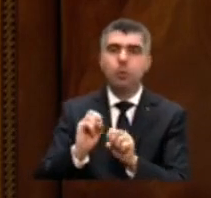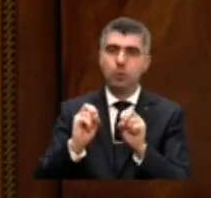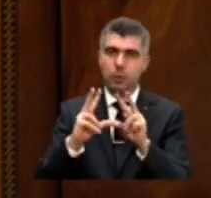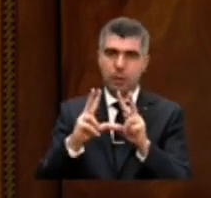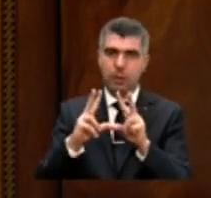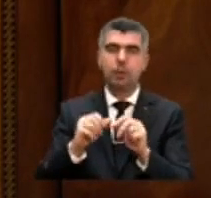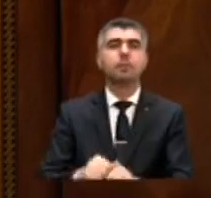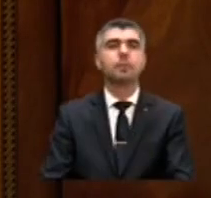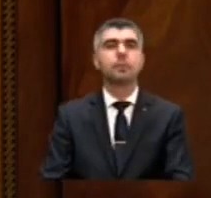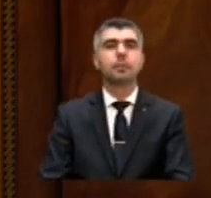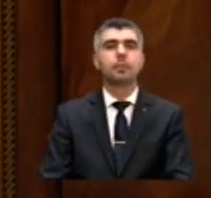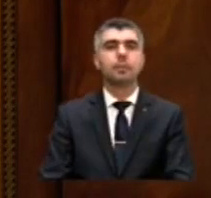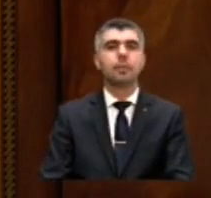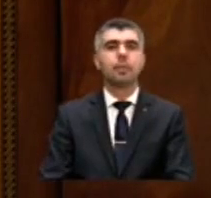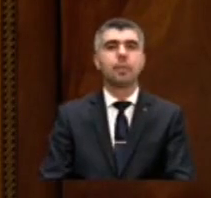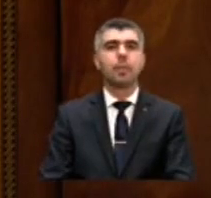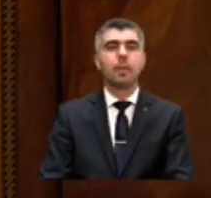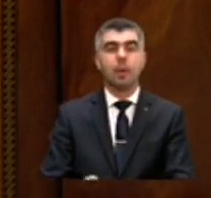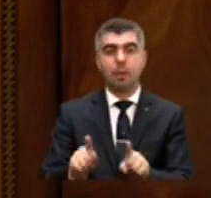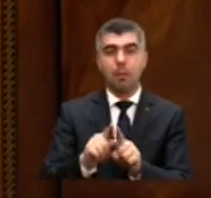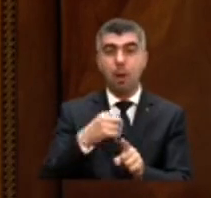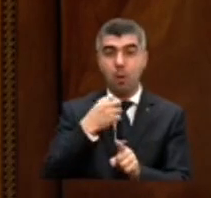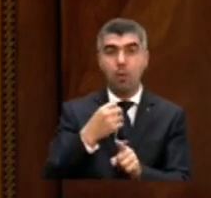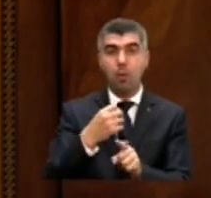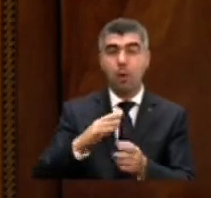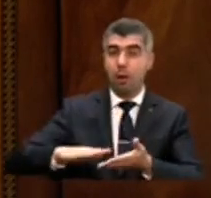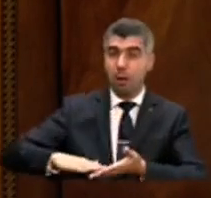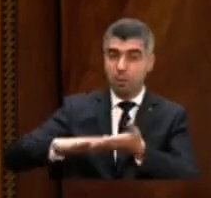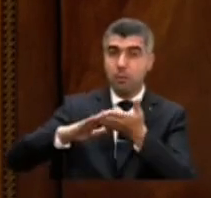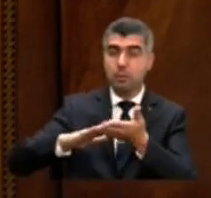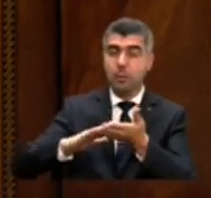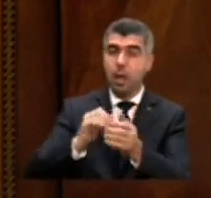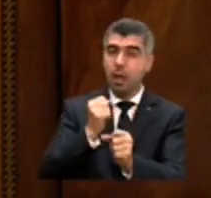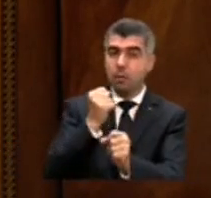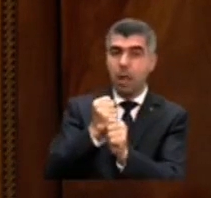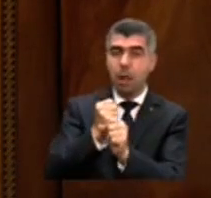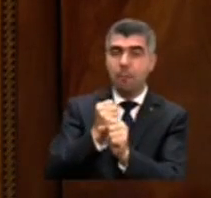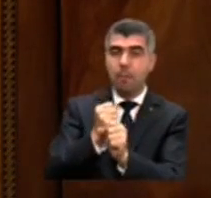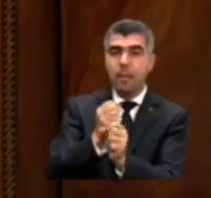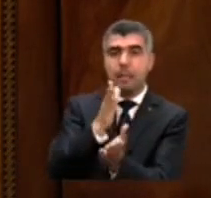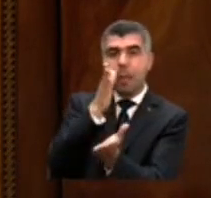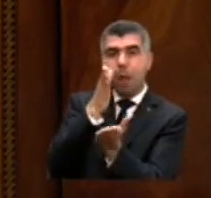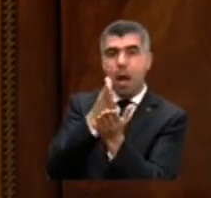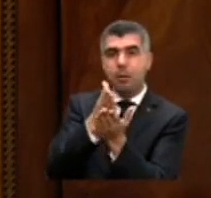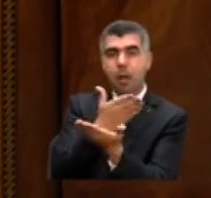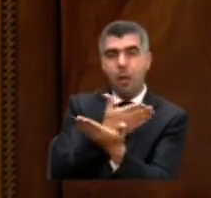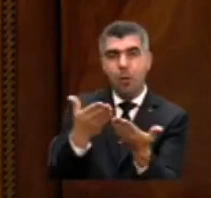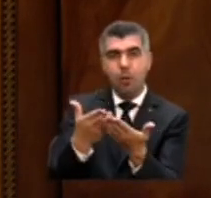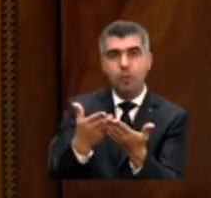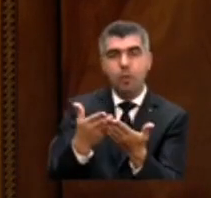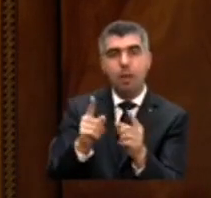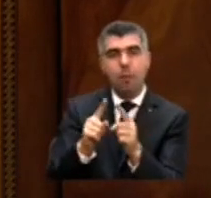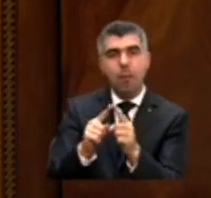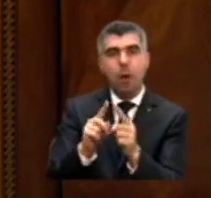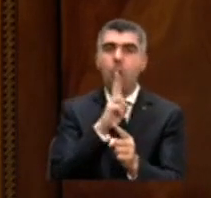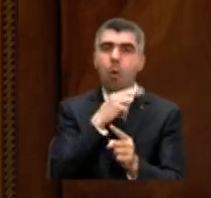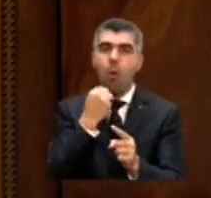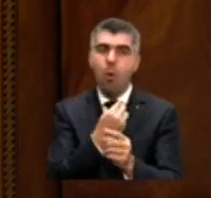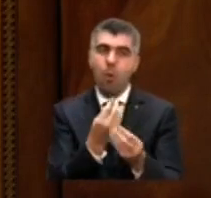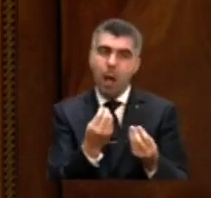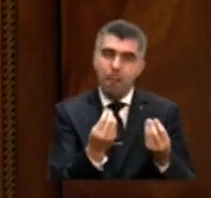وذلك إيماناً بنا بأن الارتقاء بالممارسة الديمقراطية يقتضي تواجد أغلبية تساند